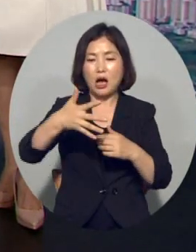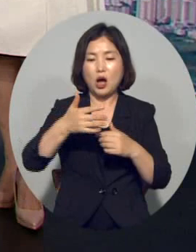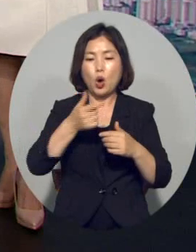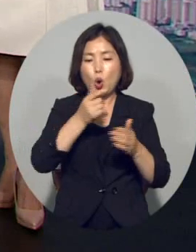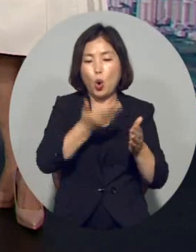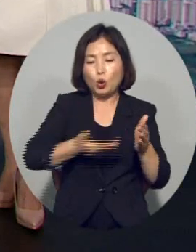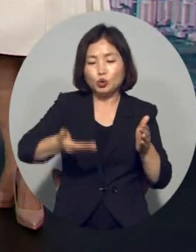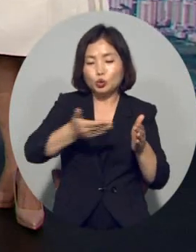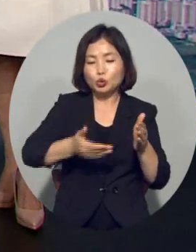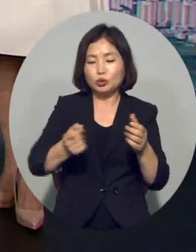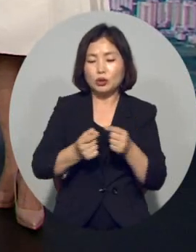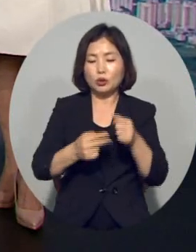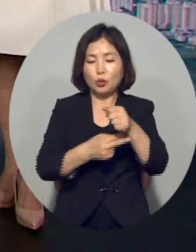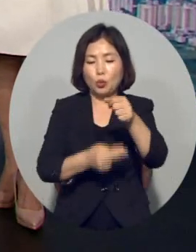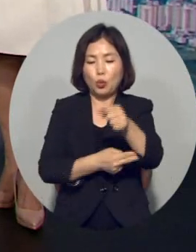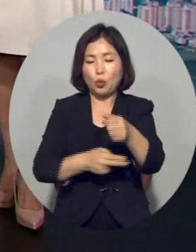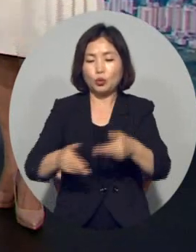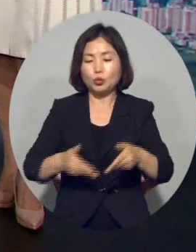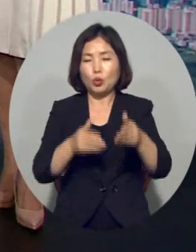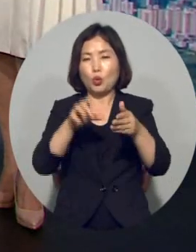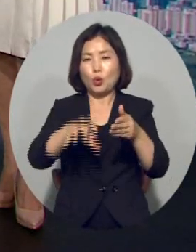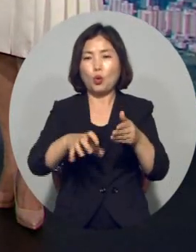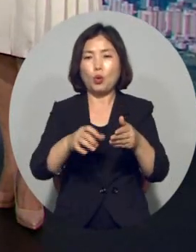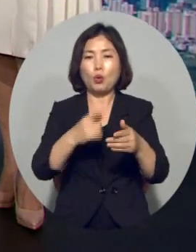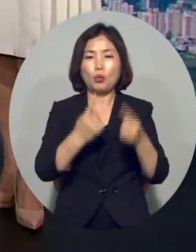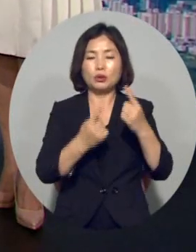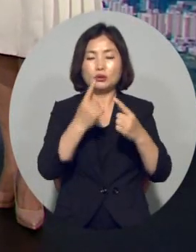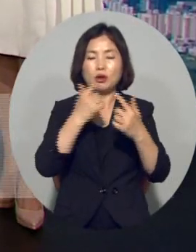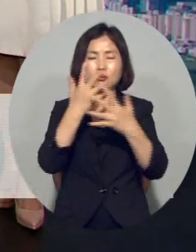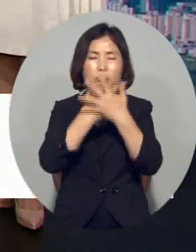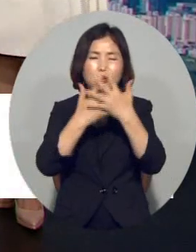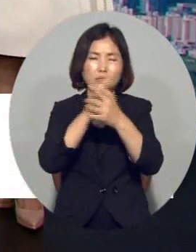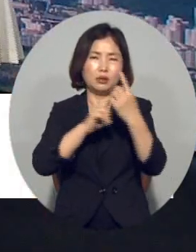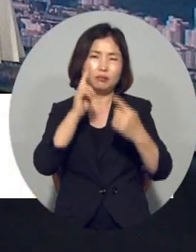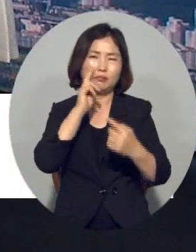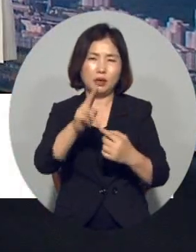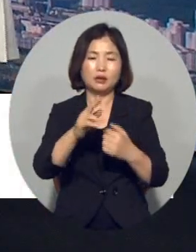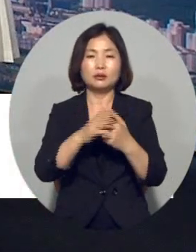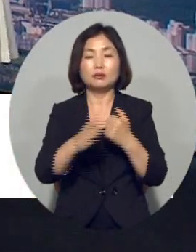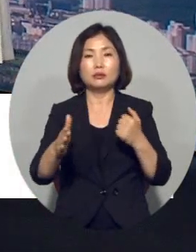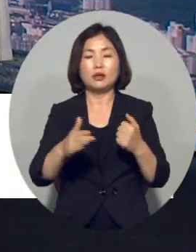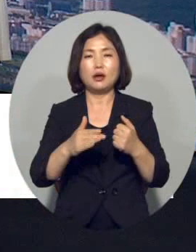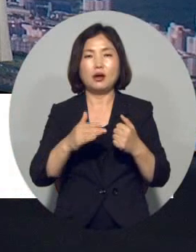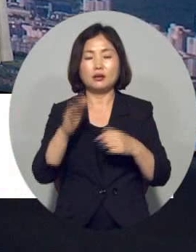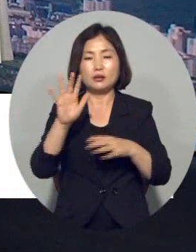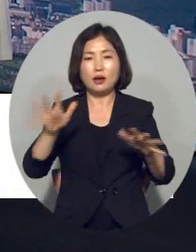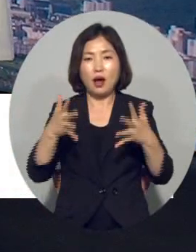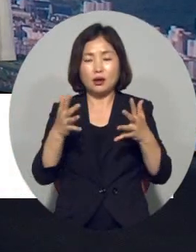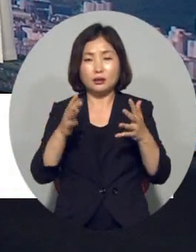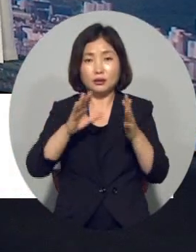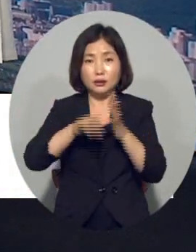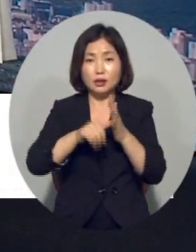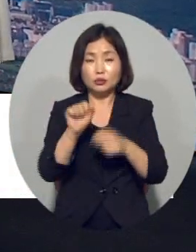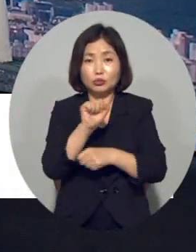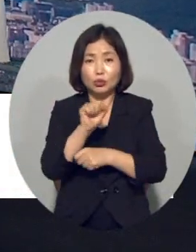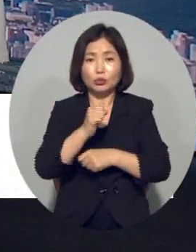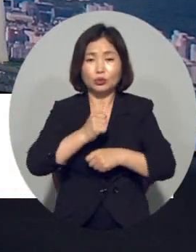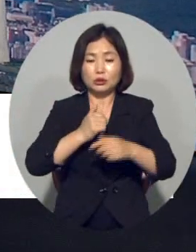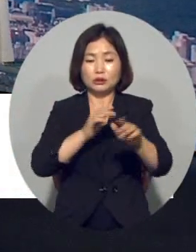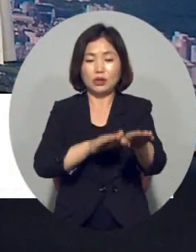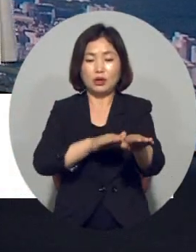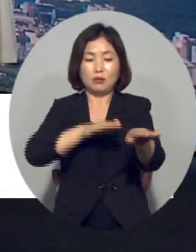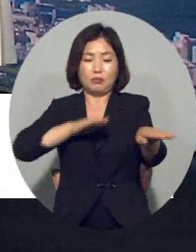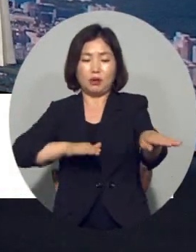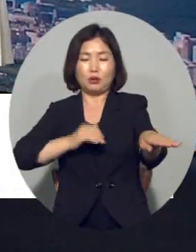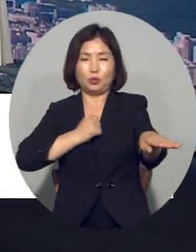인접한 지역에 교량과 도로 에는 주변보다 안개가 짙게 끼는 곳이 많으니까요 가을 출근길에 는 차량 운행시 차간 거리를